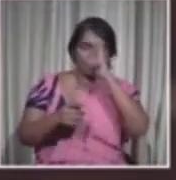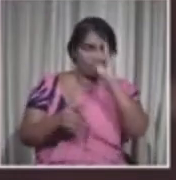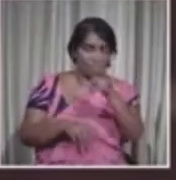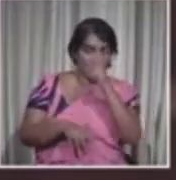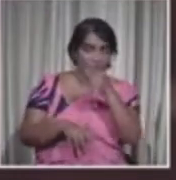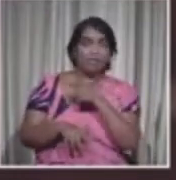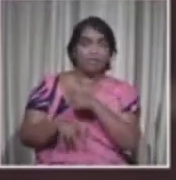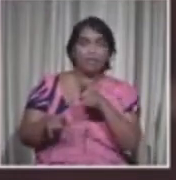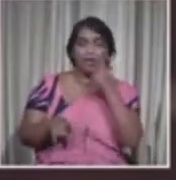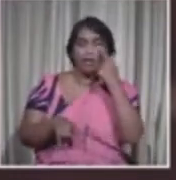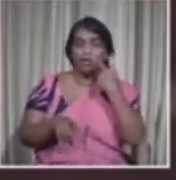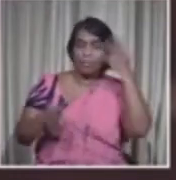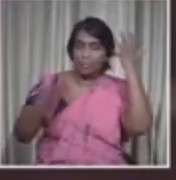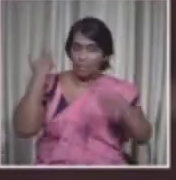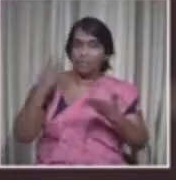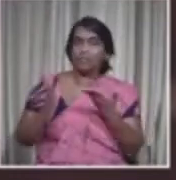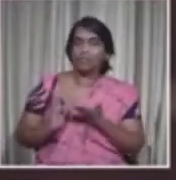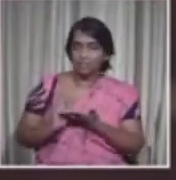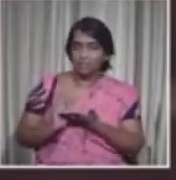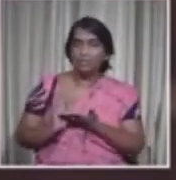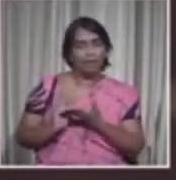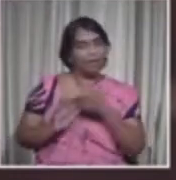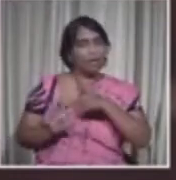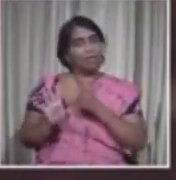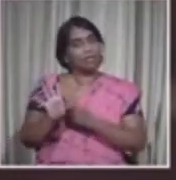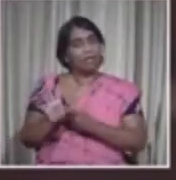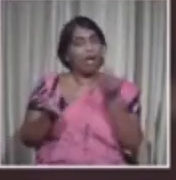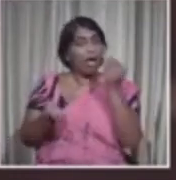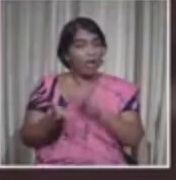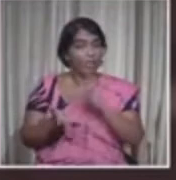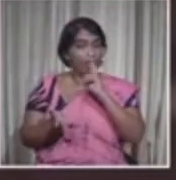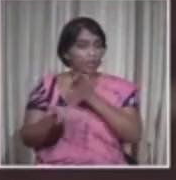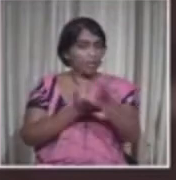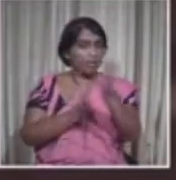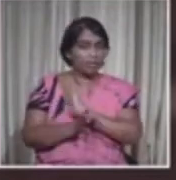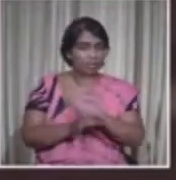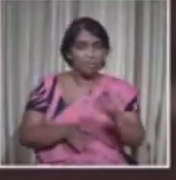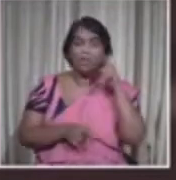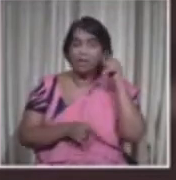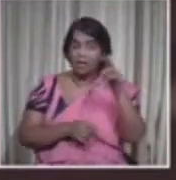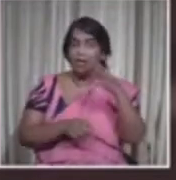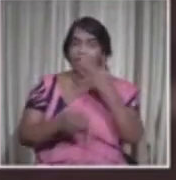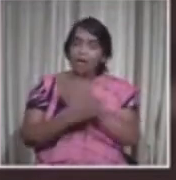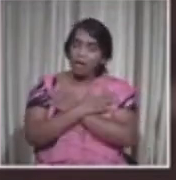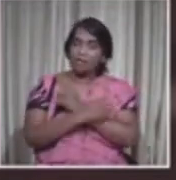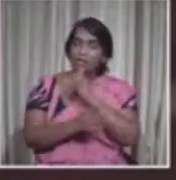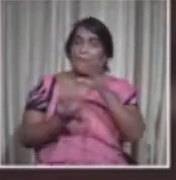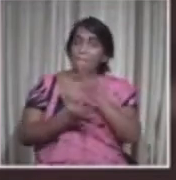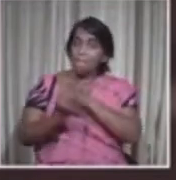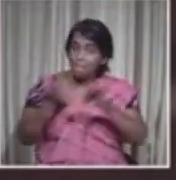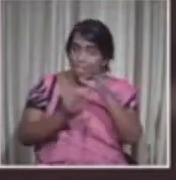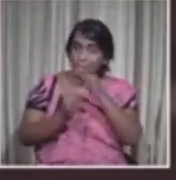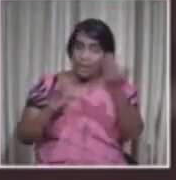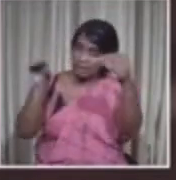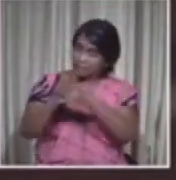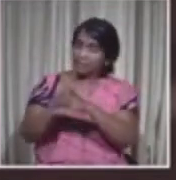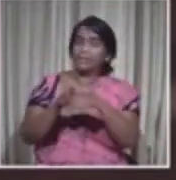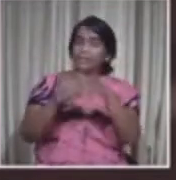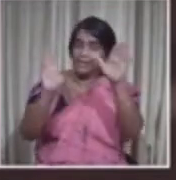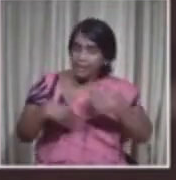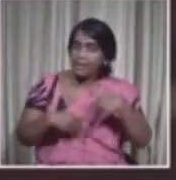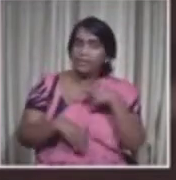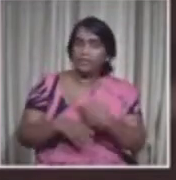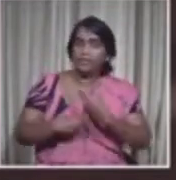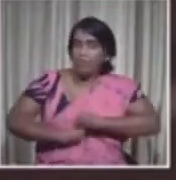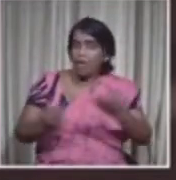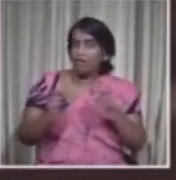තමයි මේ අහිංසකව මැරුණේ මේ රටේ මේ තරුණයෝ ආපහු නොම ගෙවන්න එපා ඔබතුමාගේ ආදරය ගිල්ලනවා ප්‍රජාතන්ත්‍රවාදී ව්‍යුහය ඇතුලේ ඉන්න මේ